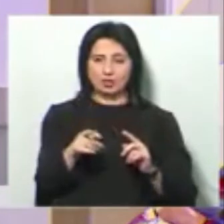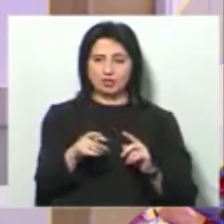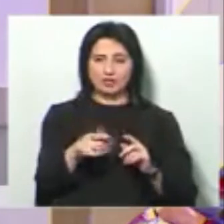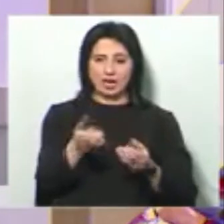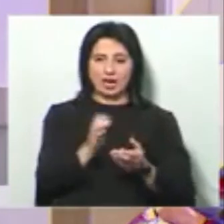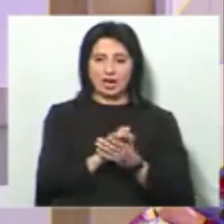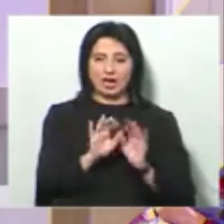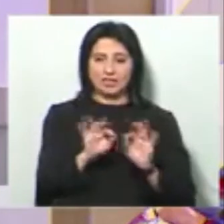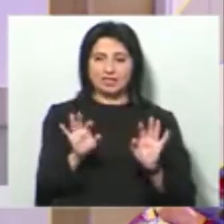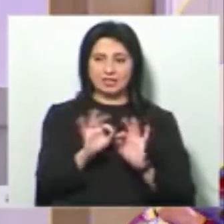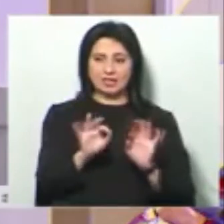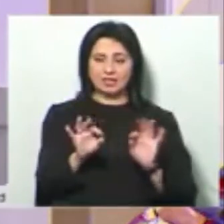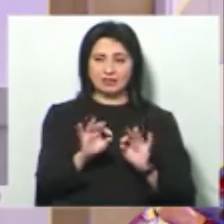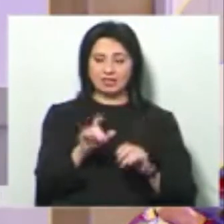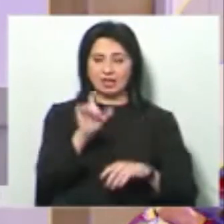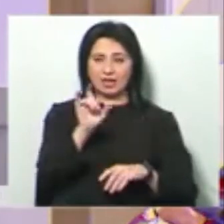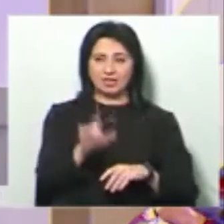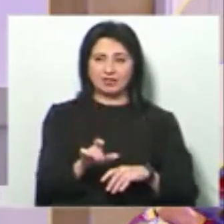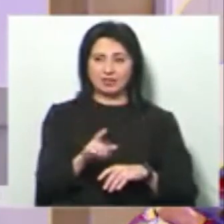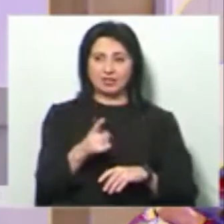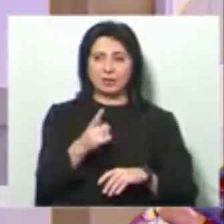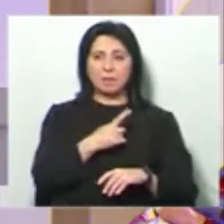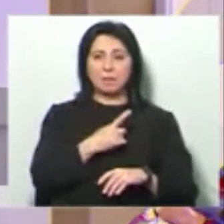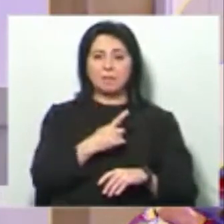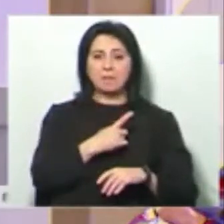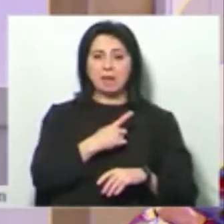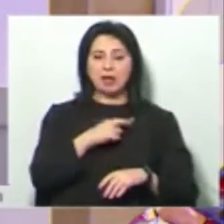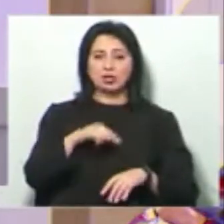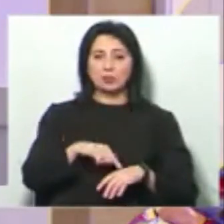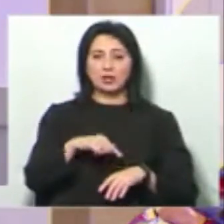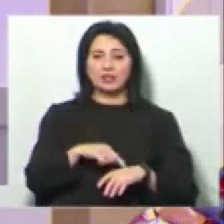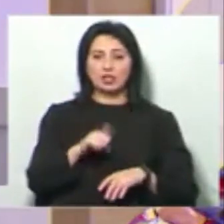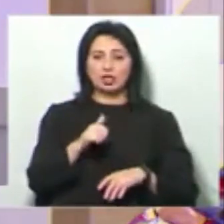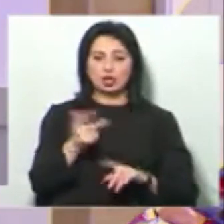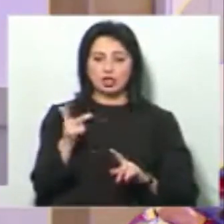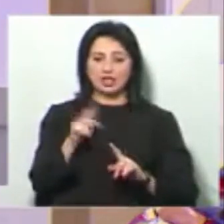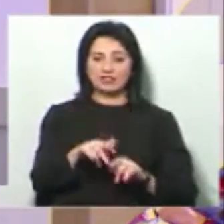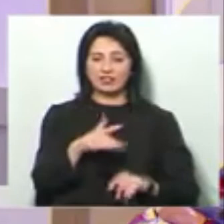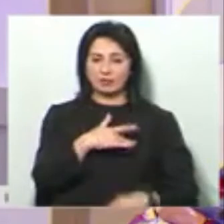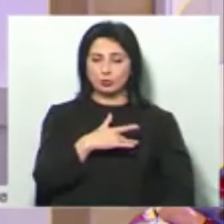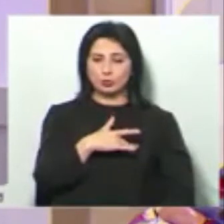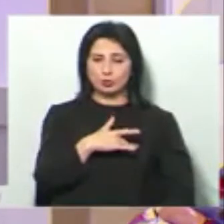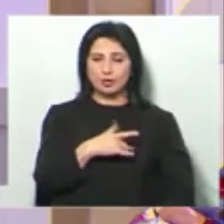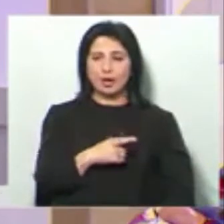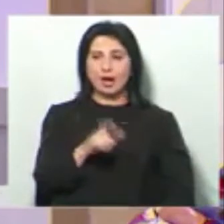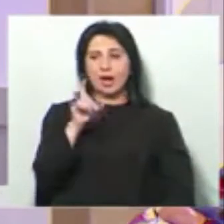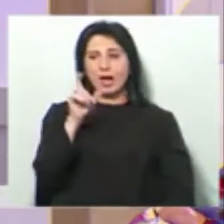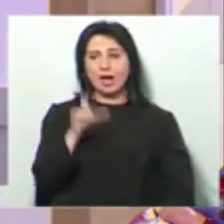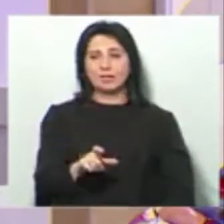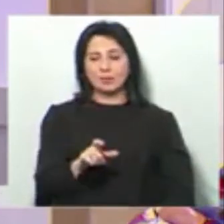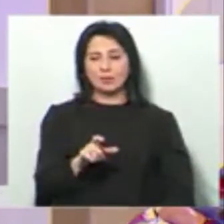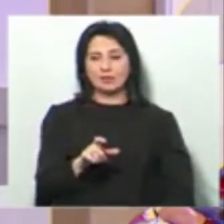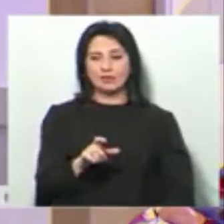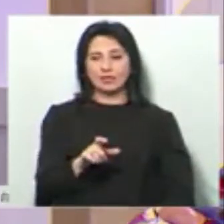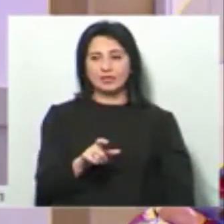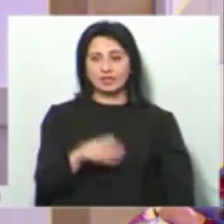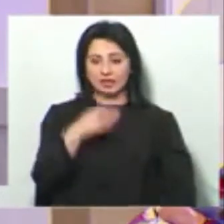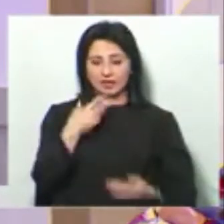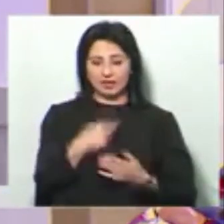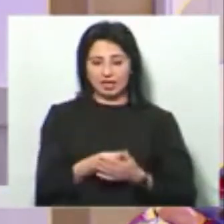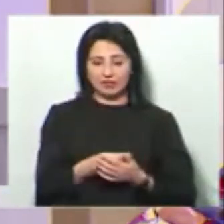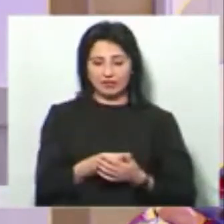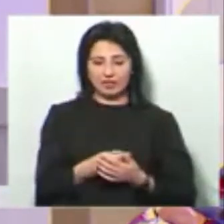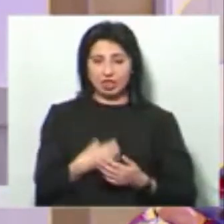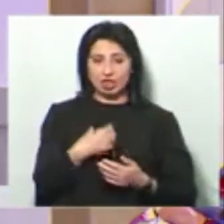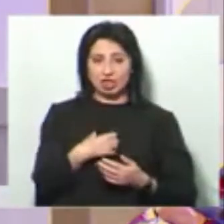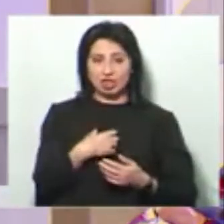გაგაცანეთ კიდეც ადამიანი მარტოობის განცდით როგორ ტვირთავს გულს ადამიანი თავისი